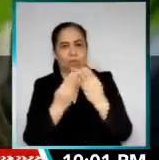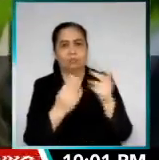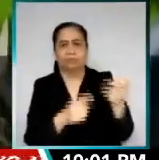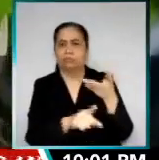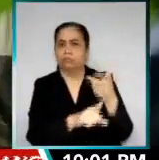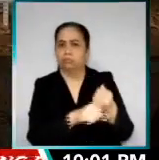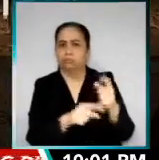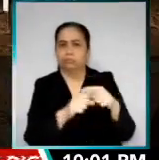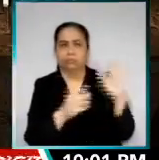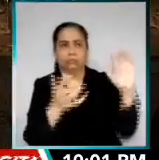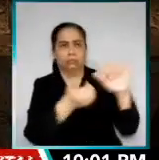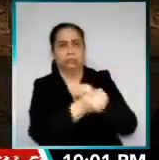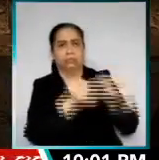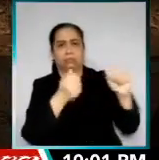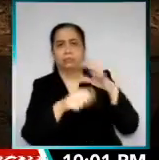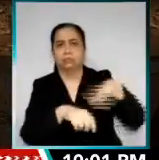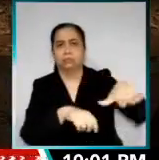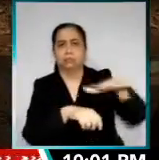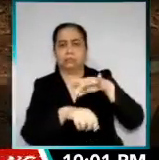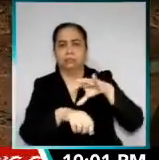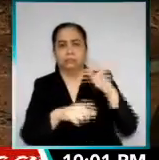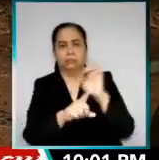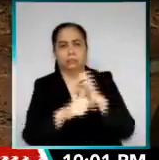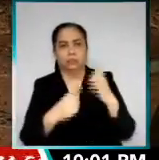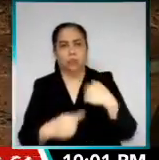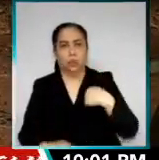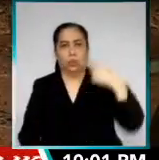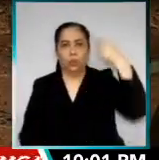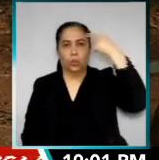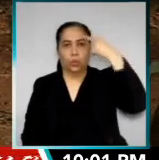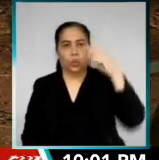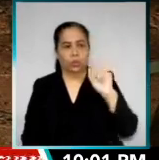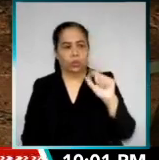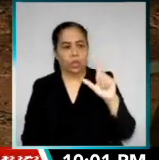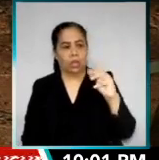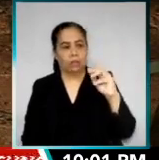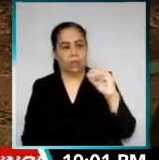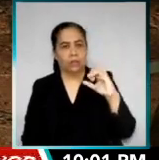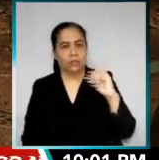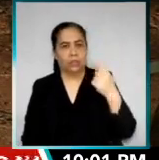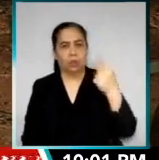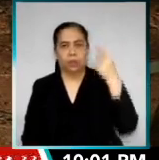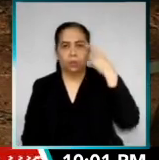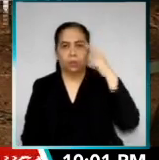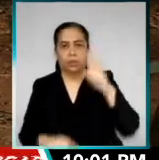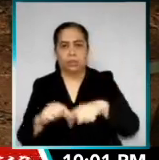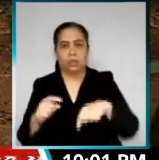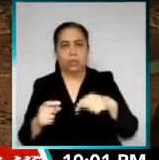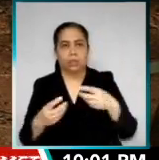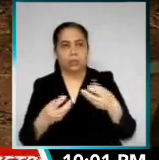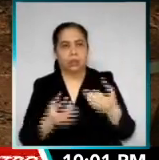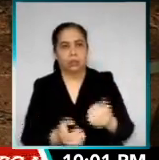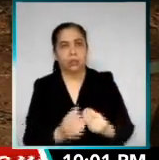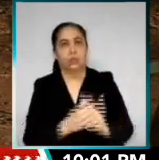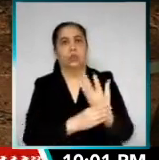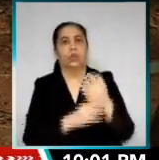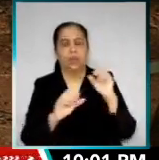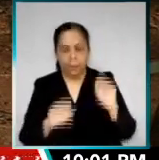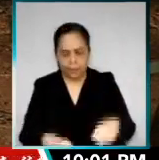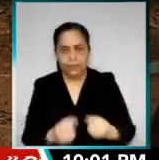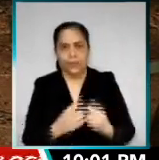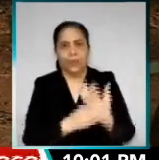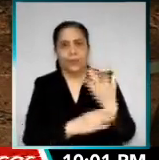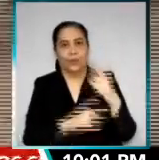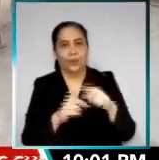ng kalikasan. Habang akala namin, yung almasiga hindi namin kayang buhayin. Yun pala, kayang buhayin pala sa pamamagitan ng pagsisidling